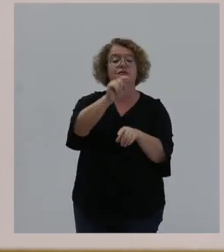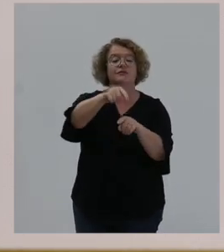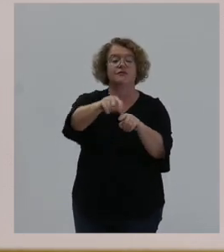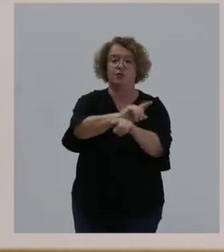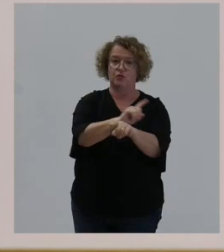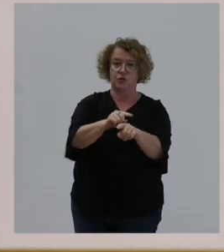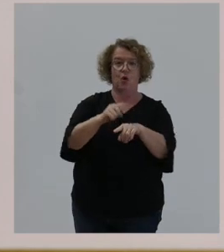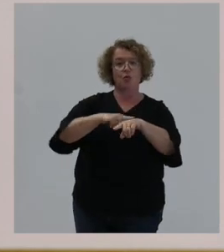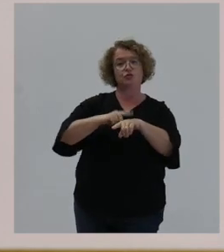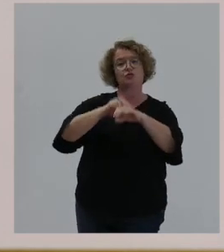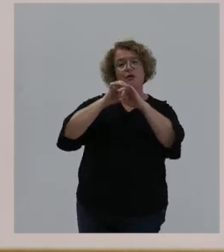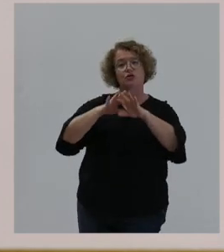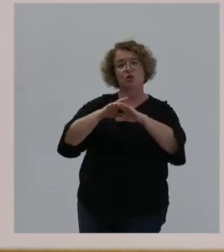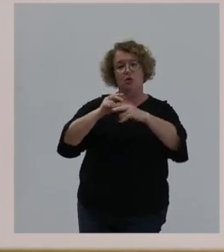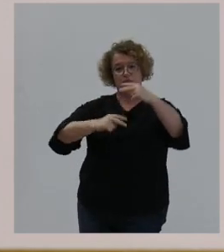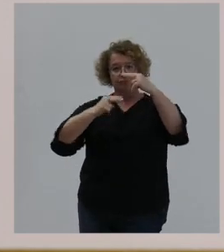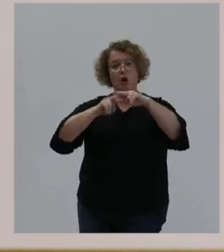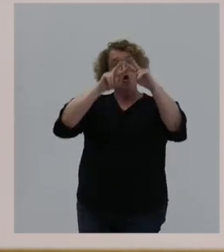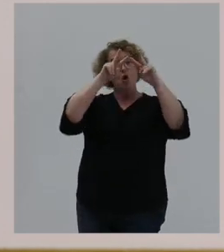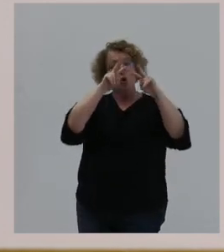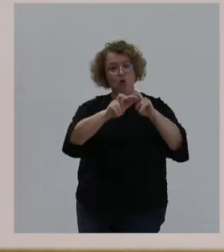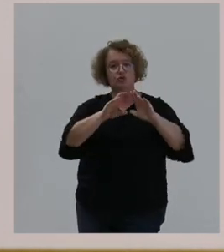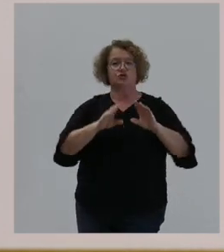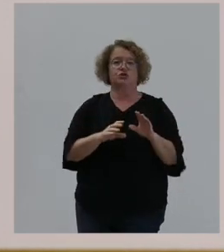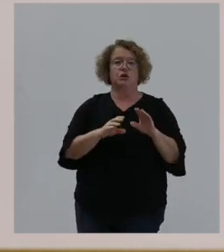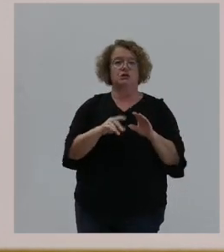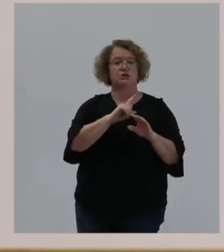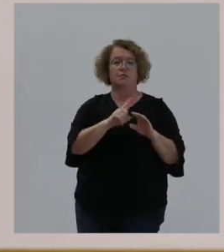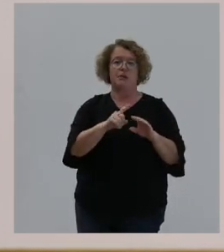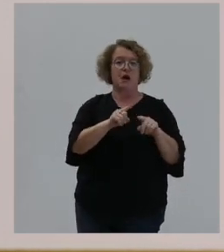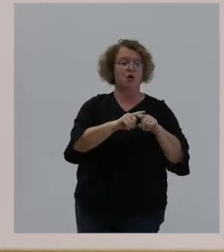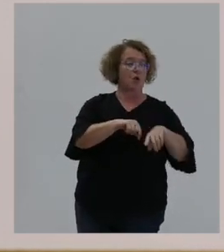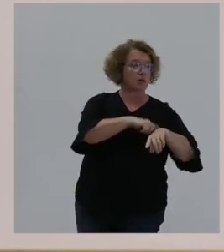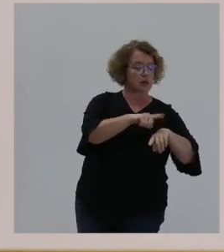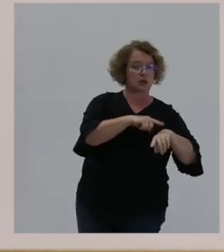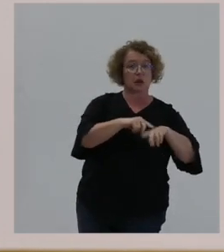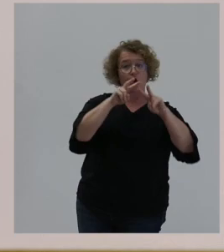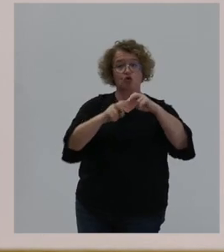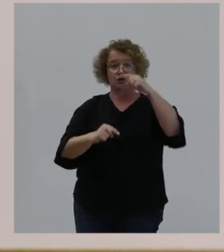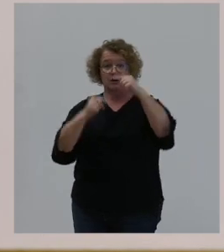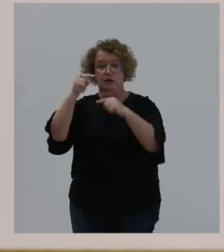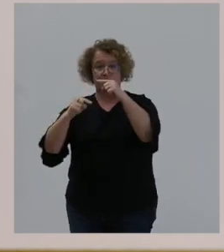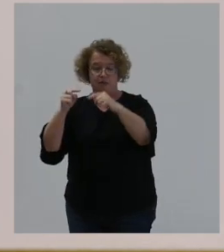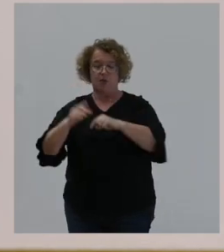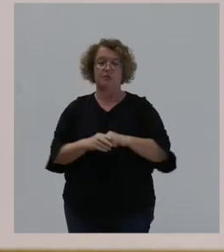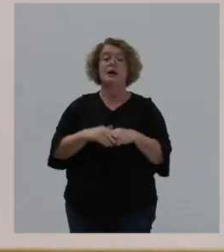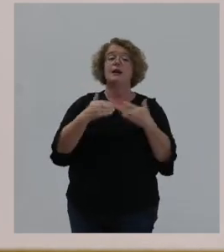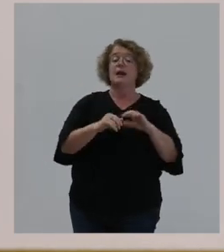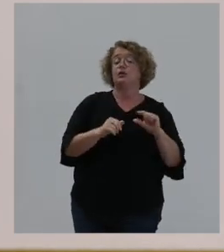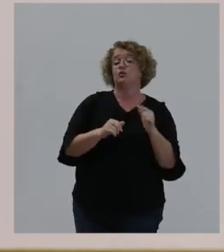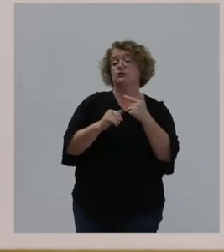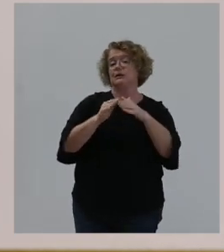de dégager du temps pour que la recherche ne soit pas la variable d'ajustement, comme malheureusement c'est souvent le cas. Notre